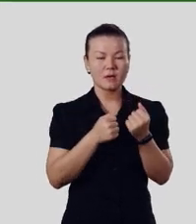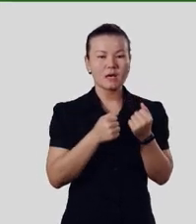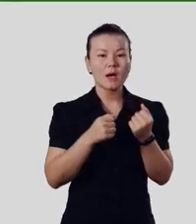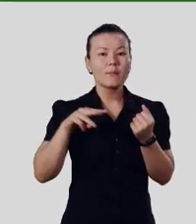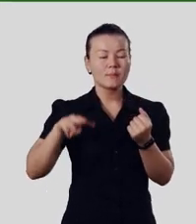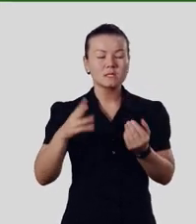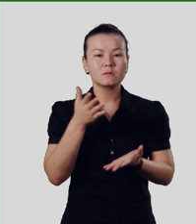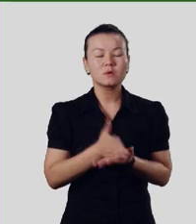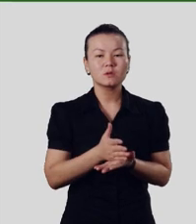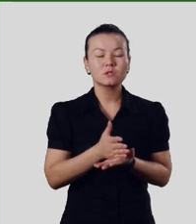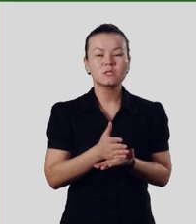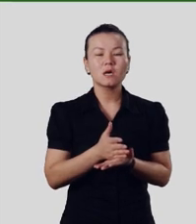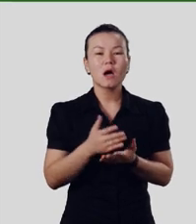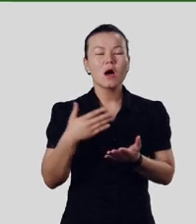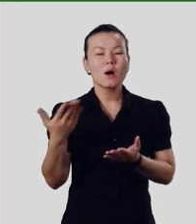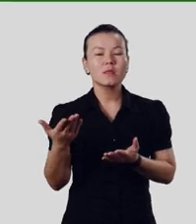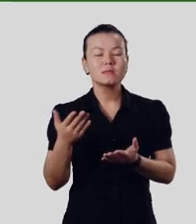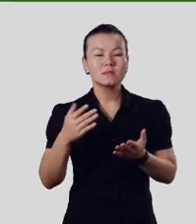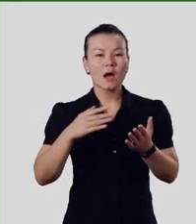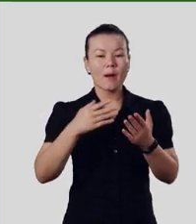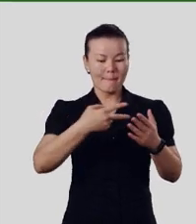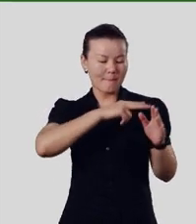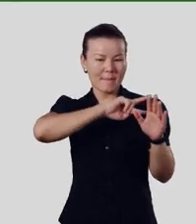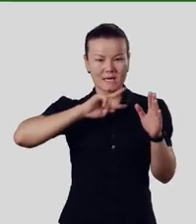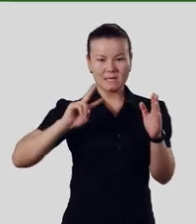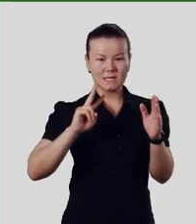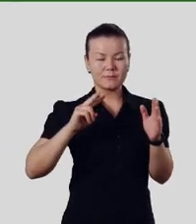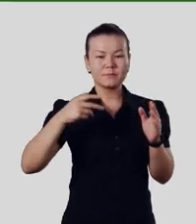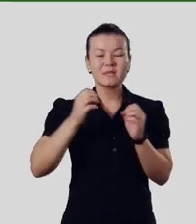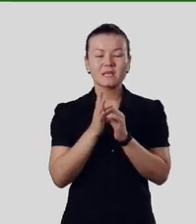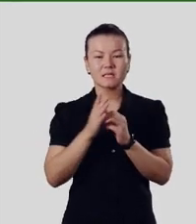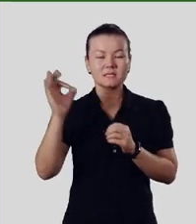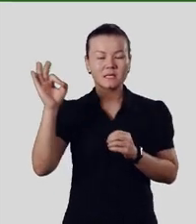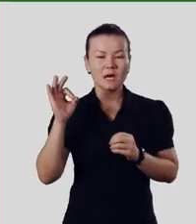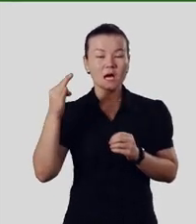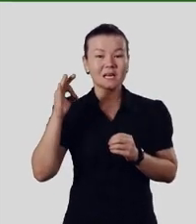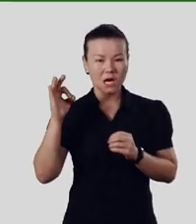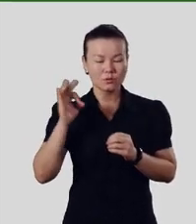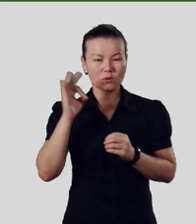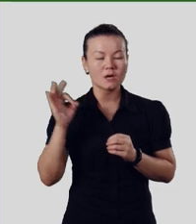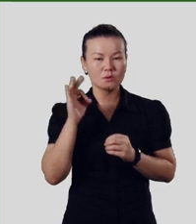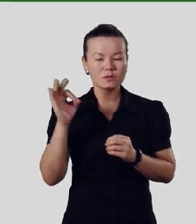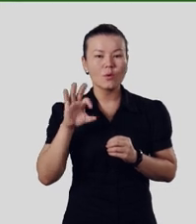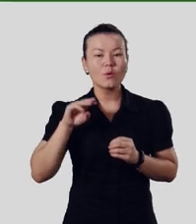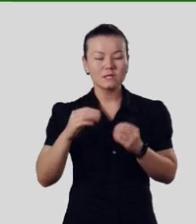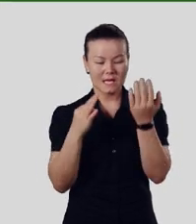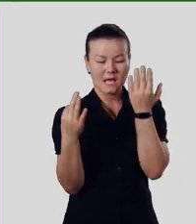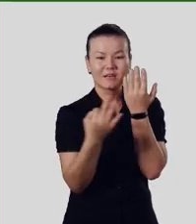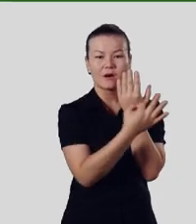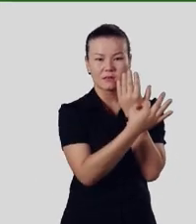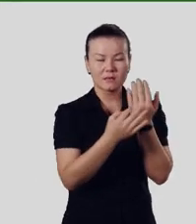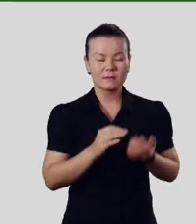расположен приблизительно на параллели 15 градусов в северной части от экватора.